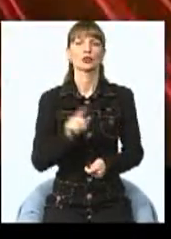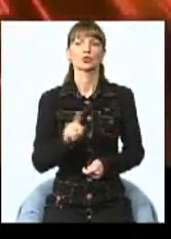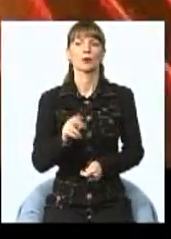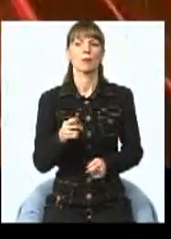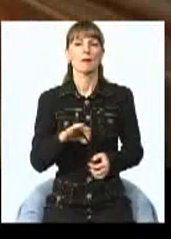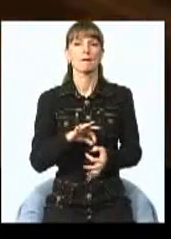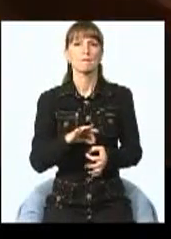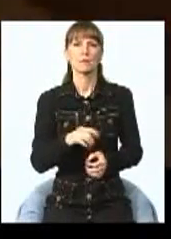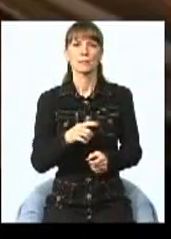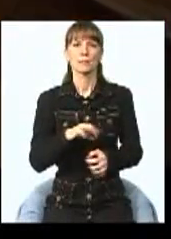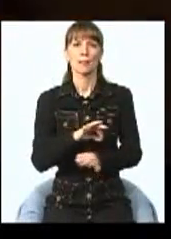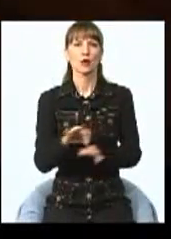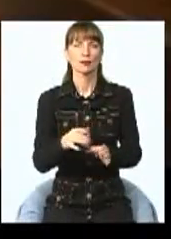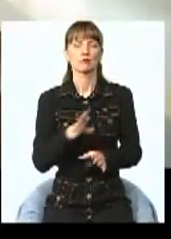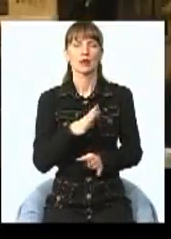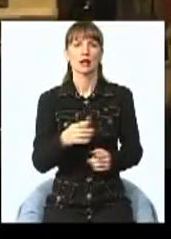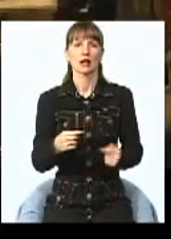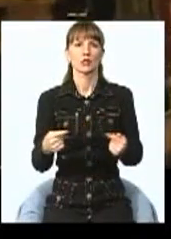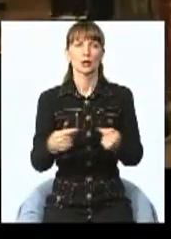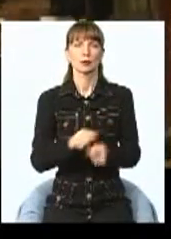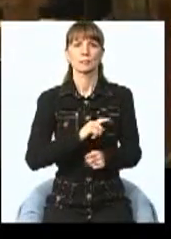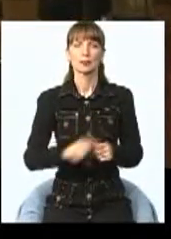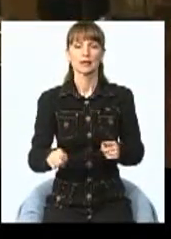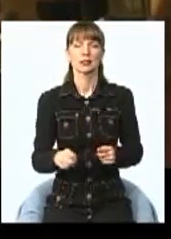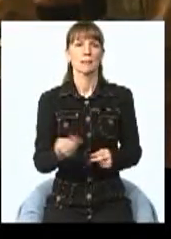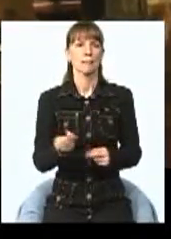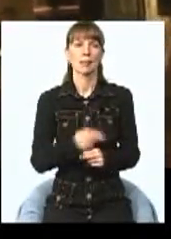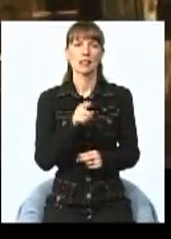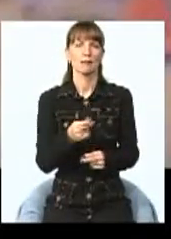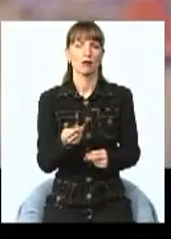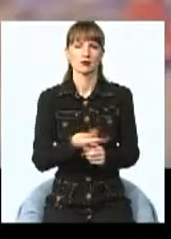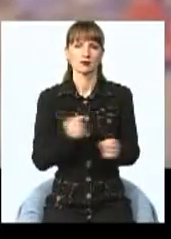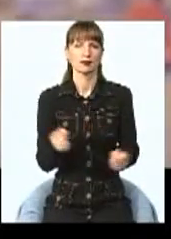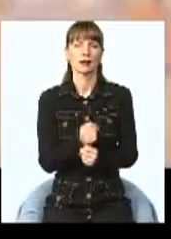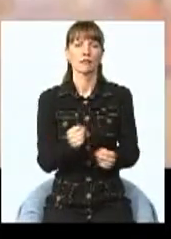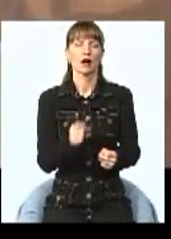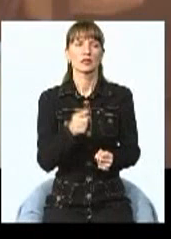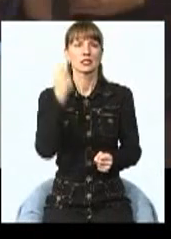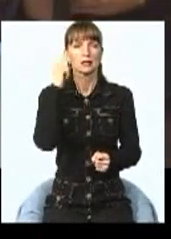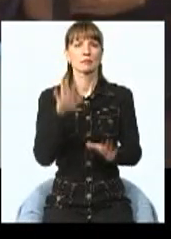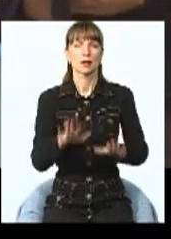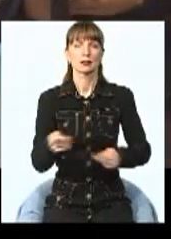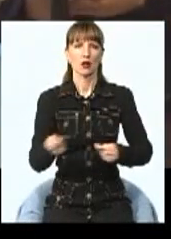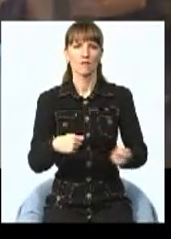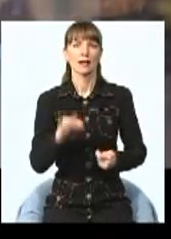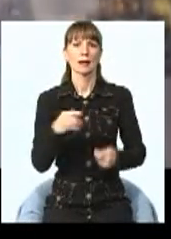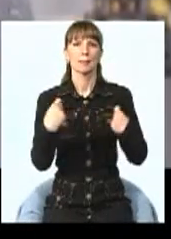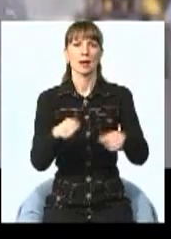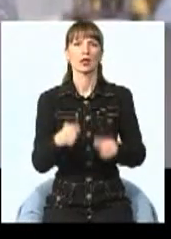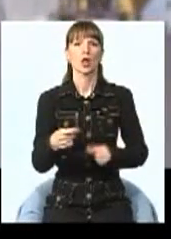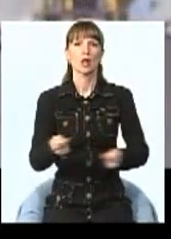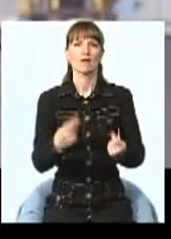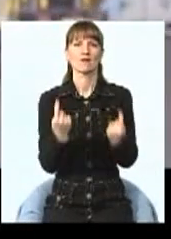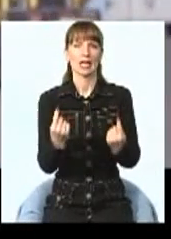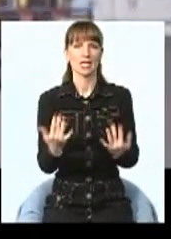процес був швидким та ефективним, без логіки не обійтися. Логісти домовляються з власниками торгових точок та продають їм товар у великій